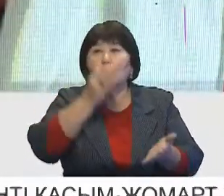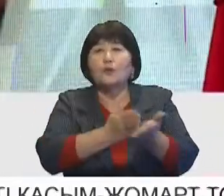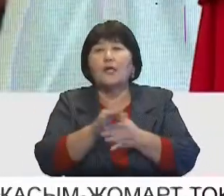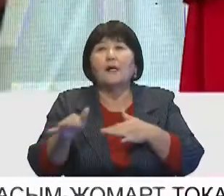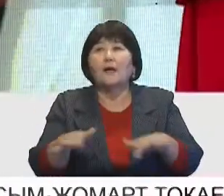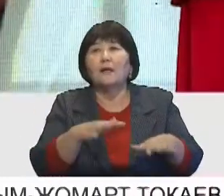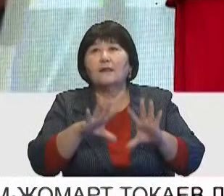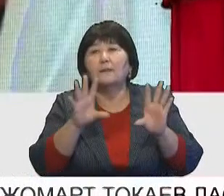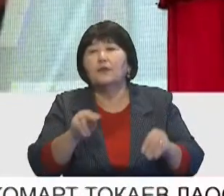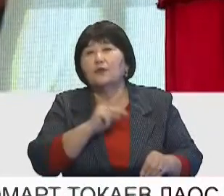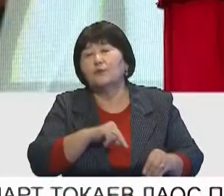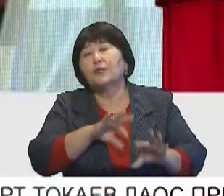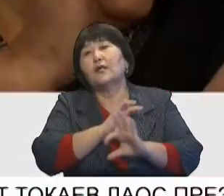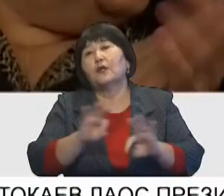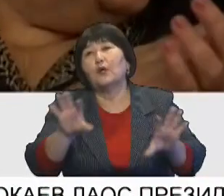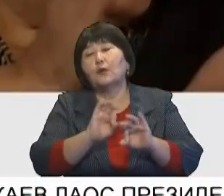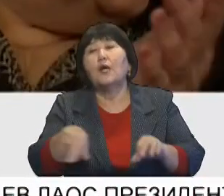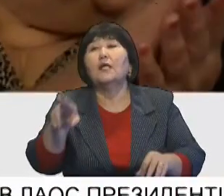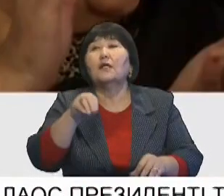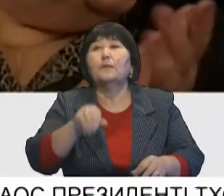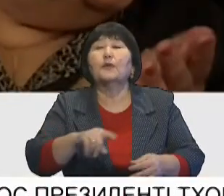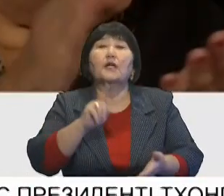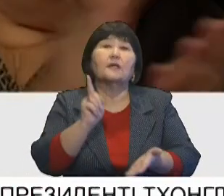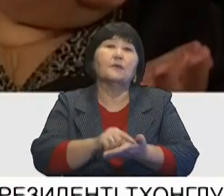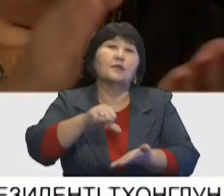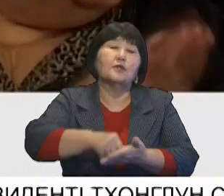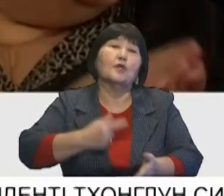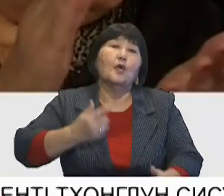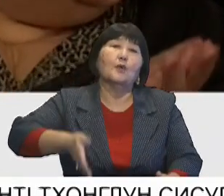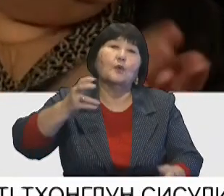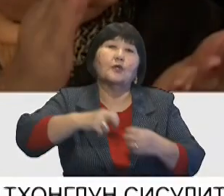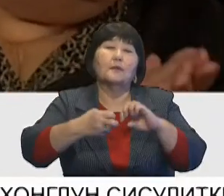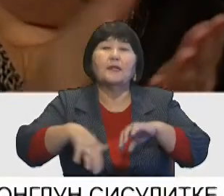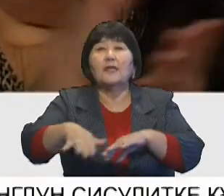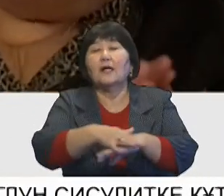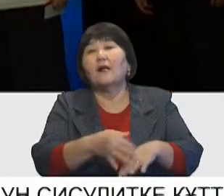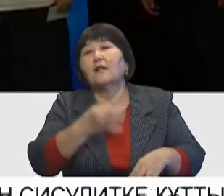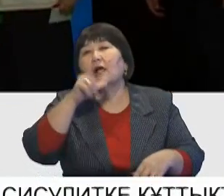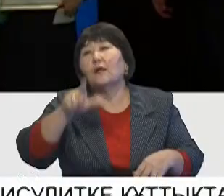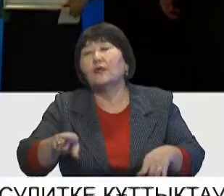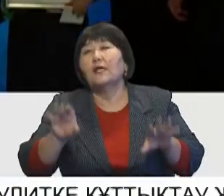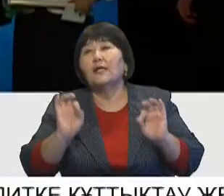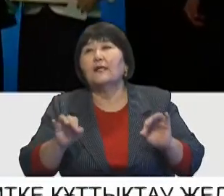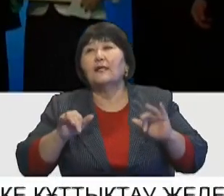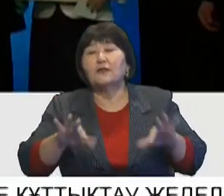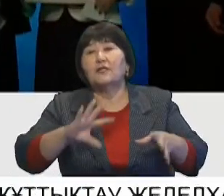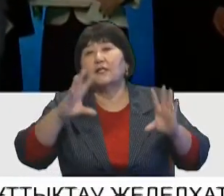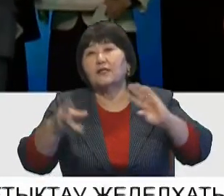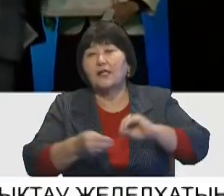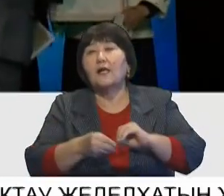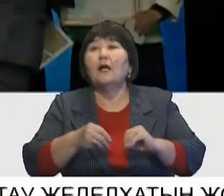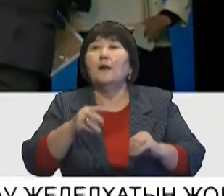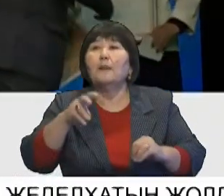атқарылған тындырымды жұмыстарға тоқталды. Депутаттық мінберде көтерілген мәселелер, халық қалаулылары атқарған игі істер сараланды.